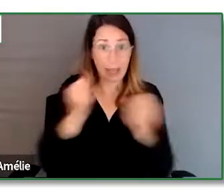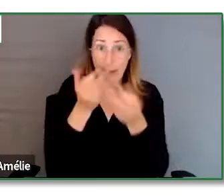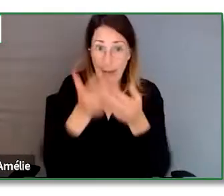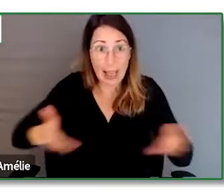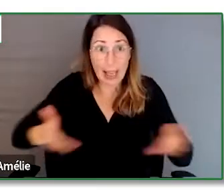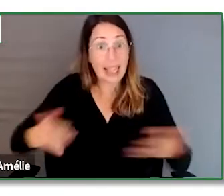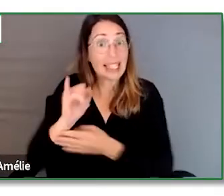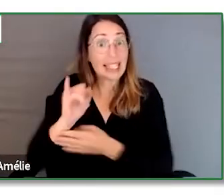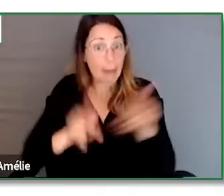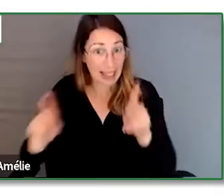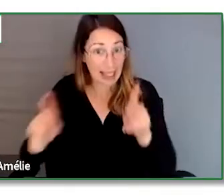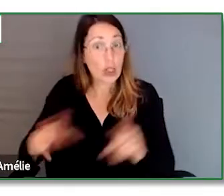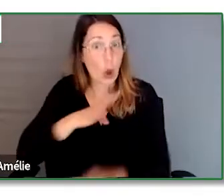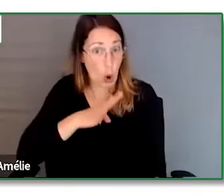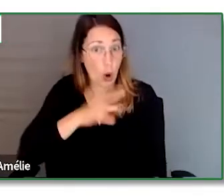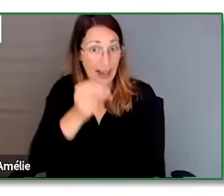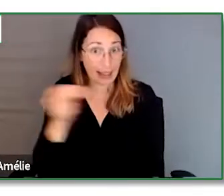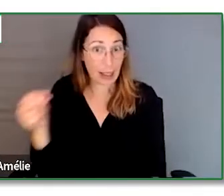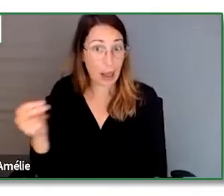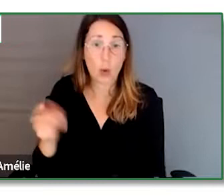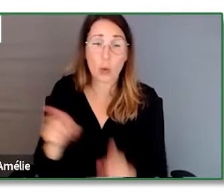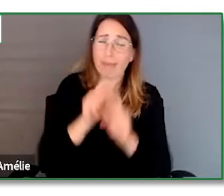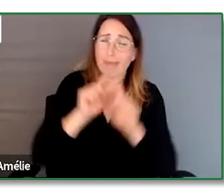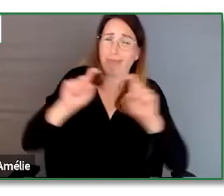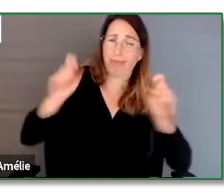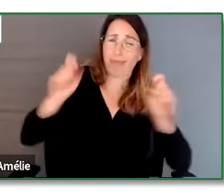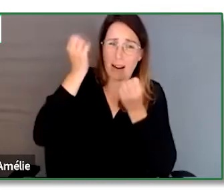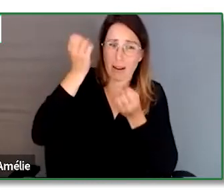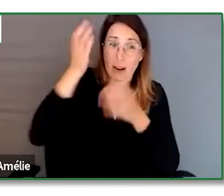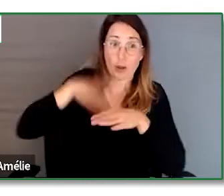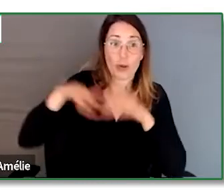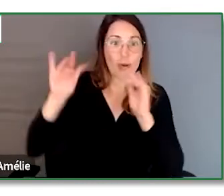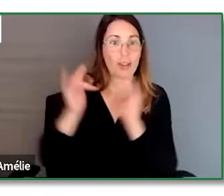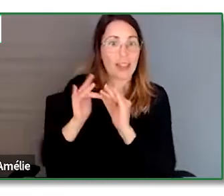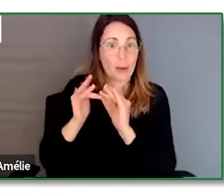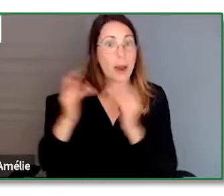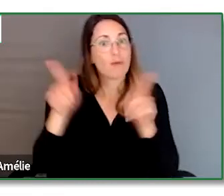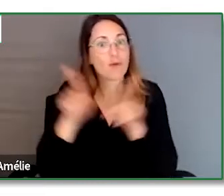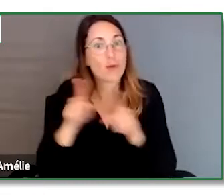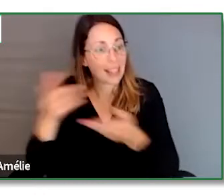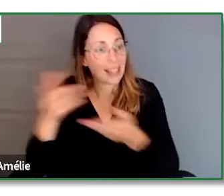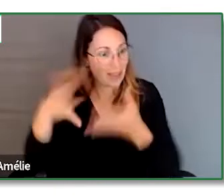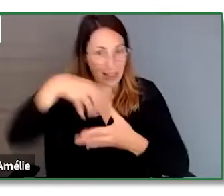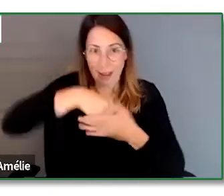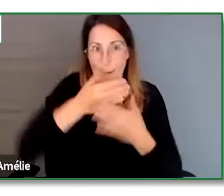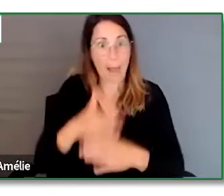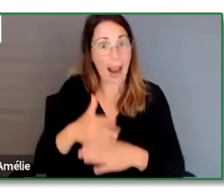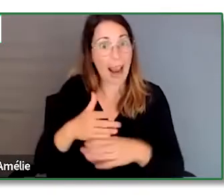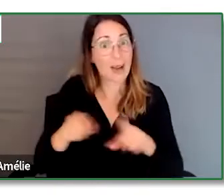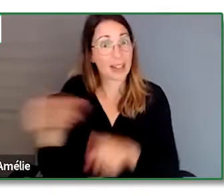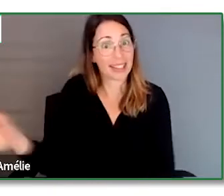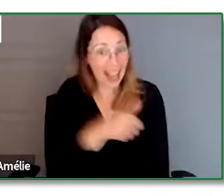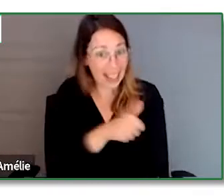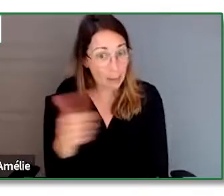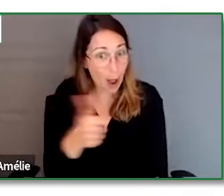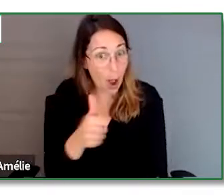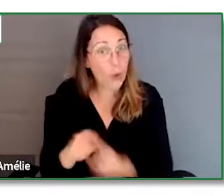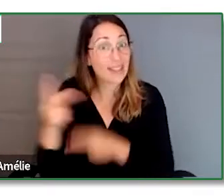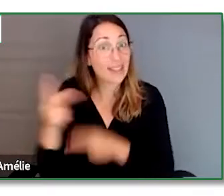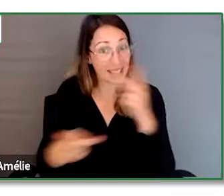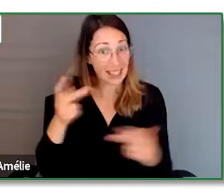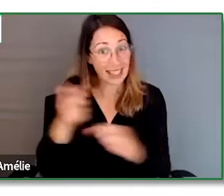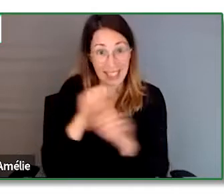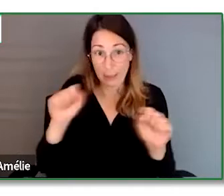sortes d'informations disponibles sur notre site Web qui a comme service. Le transport et les visites sont également disponibles au pays pour